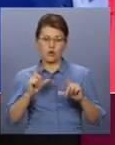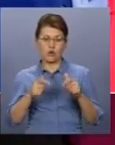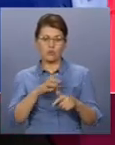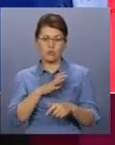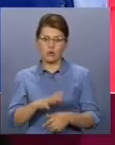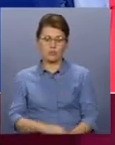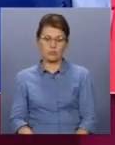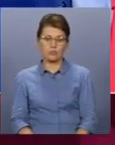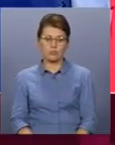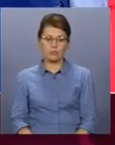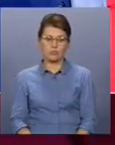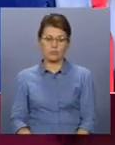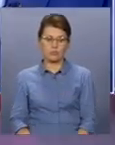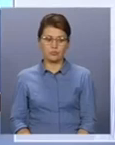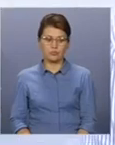қойған.